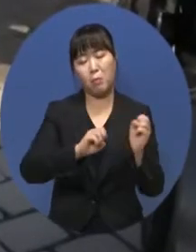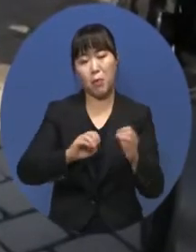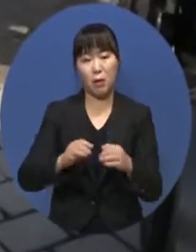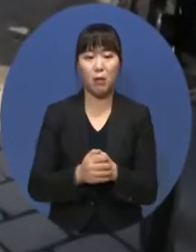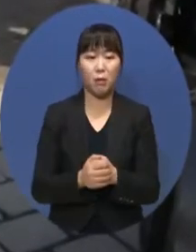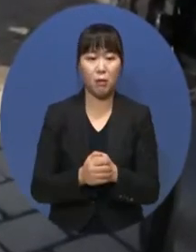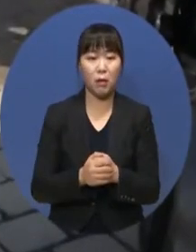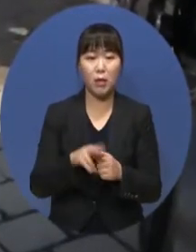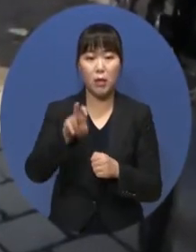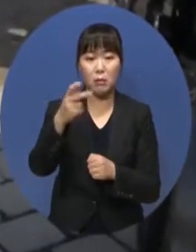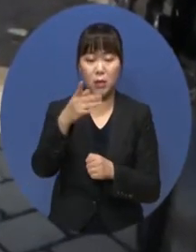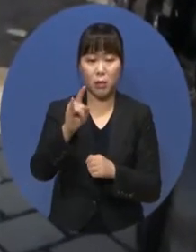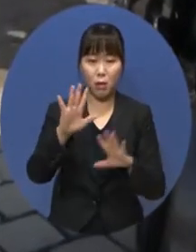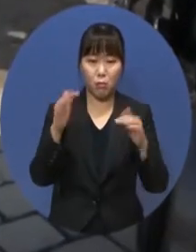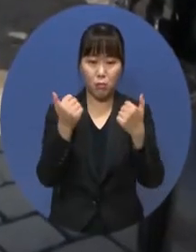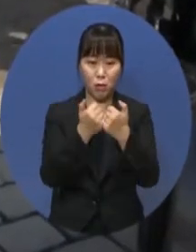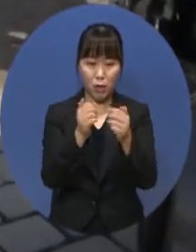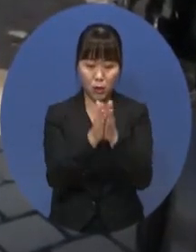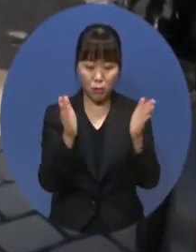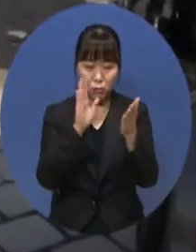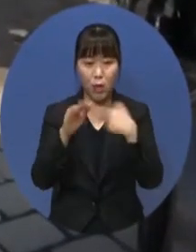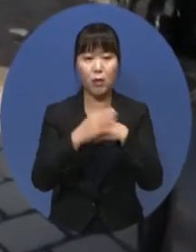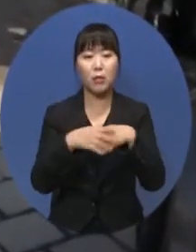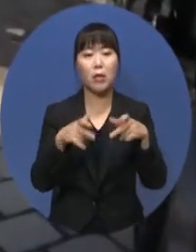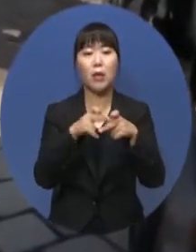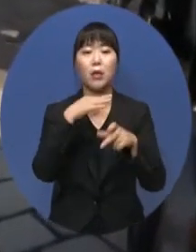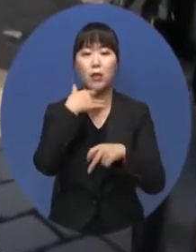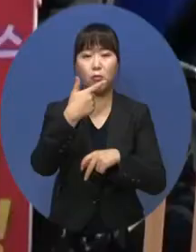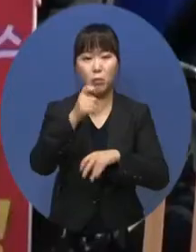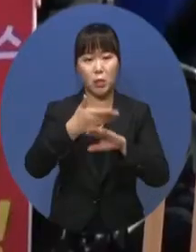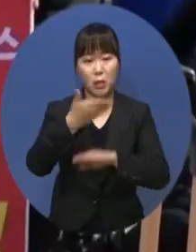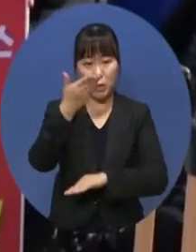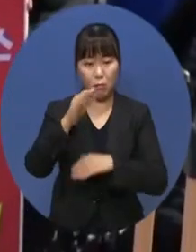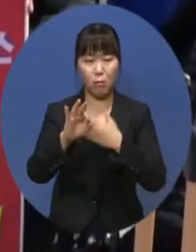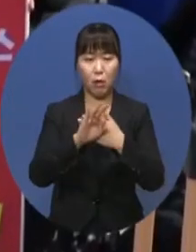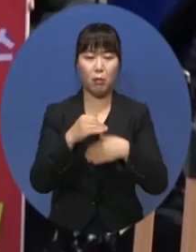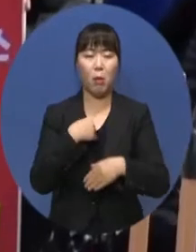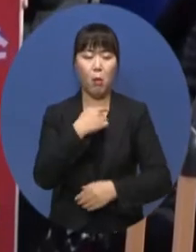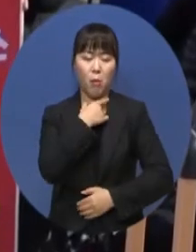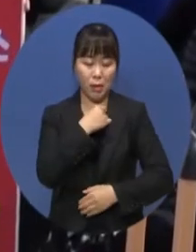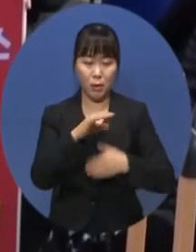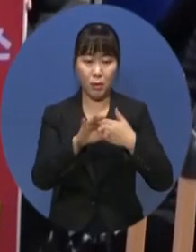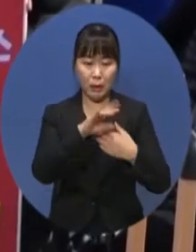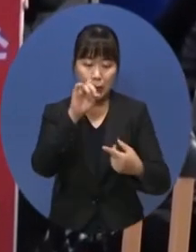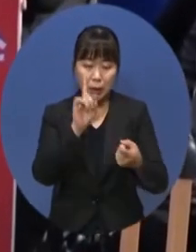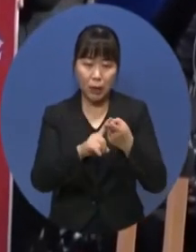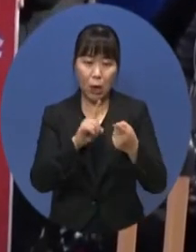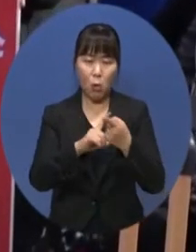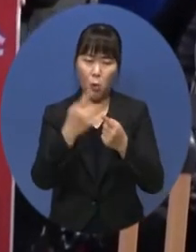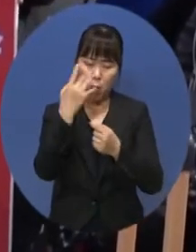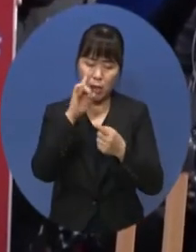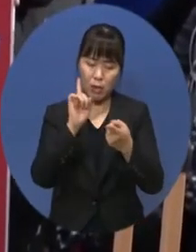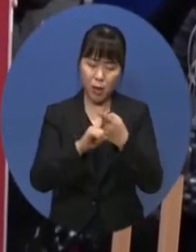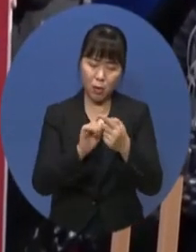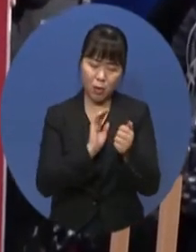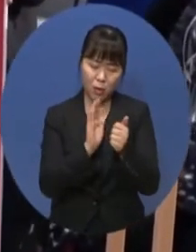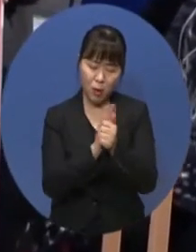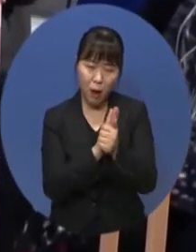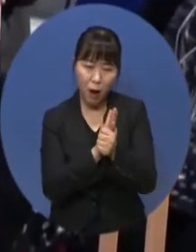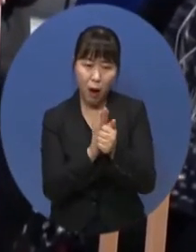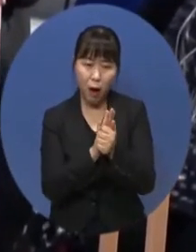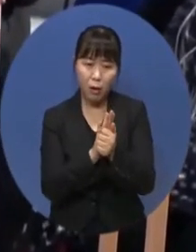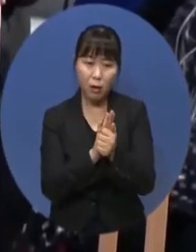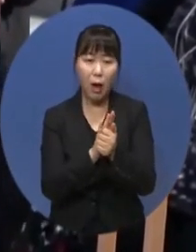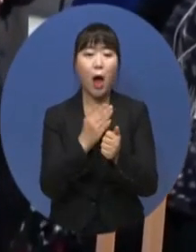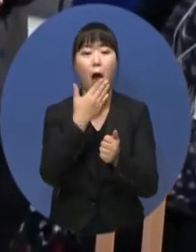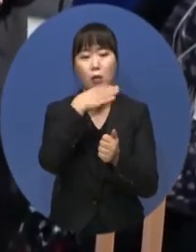21대 국회 출범 후 장애인이 65세가 되더라도 자신이 원하면 계속 기존 돌봄 서비스를 받을 수